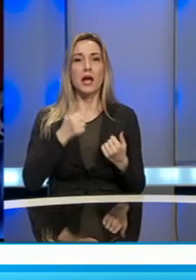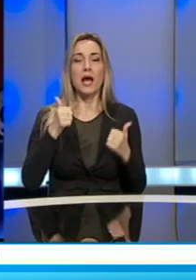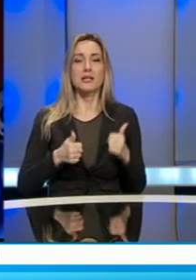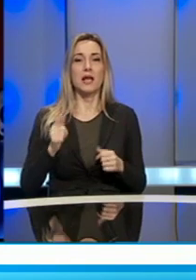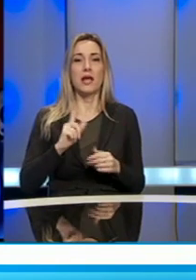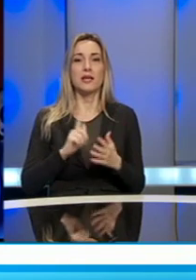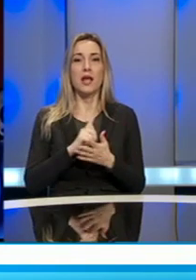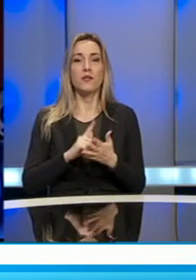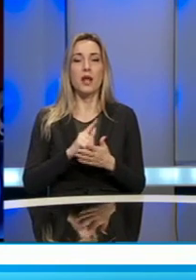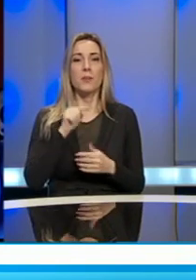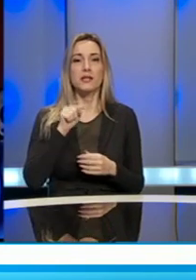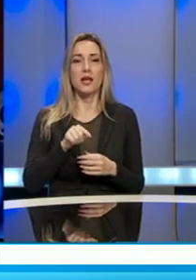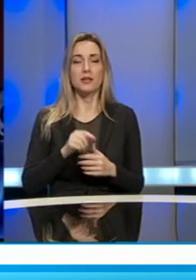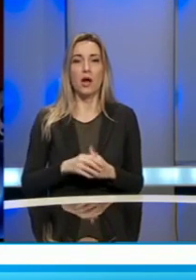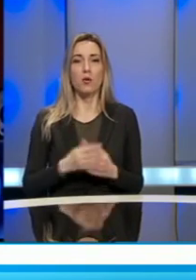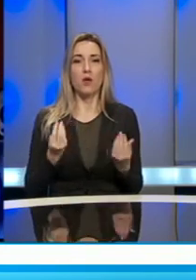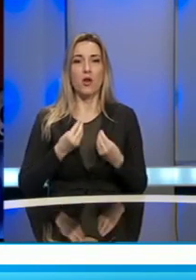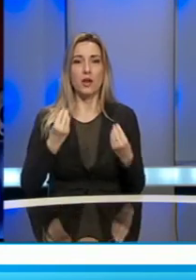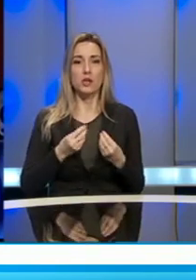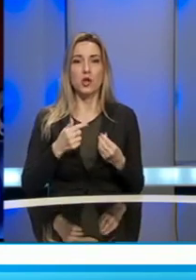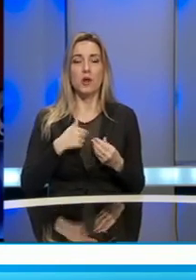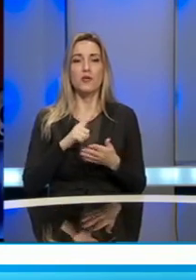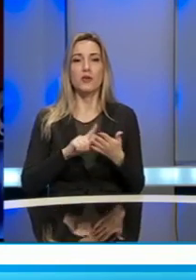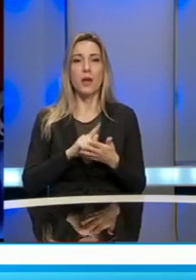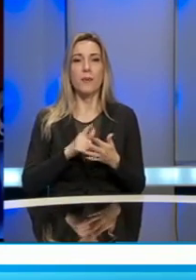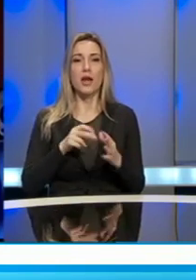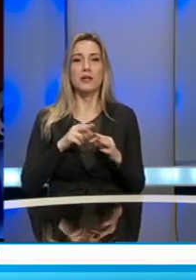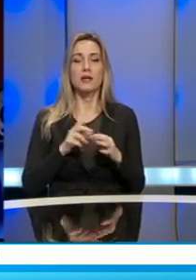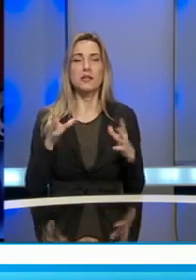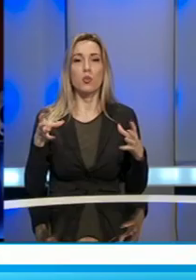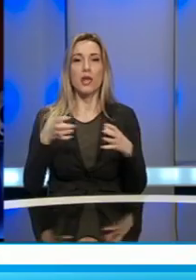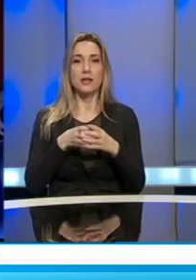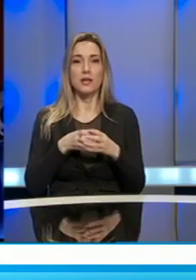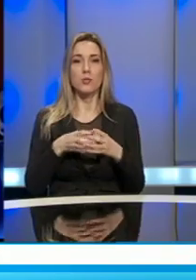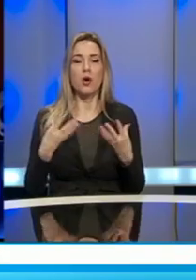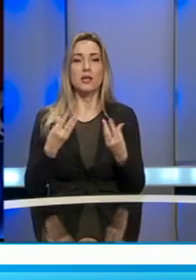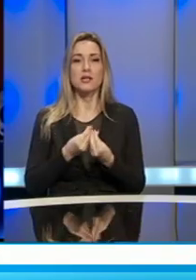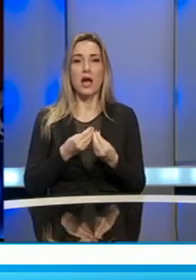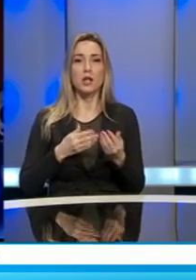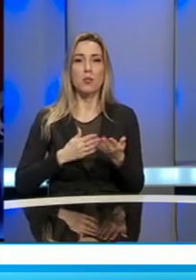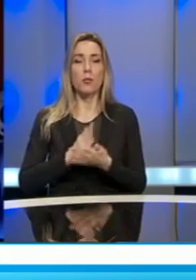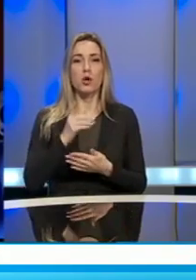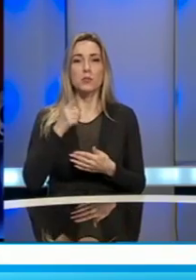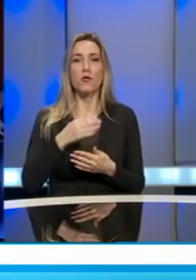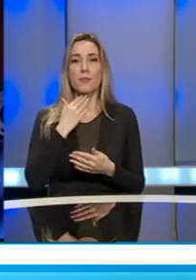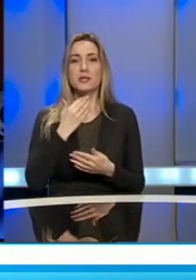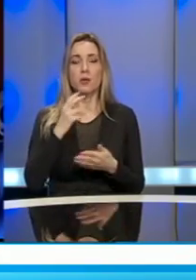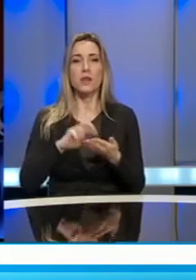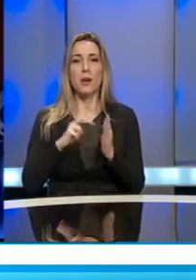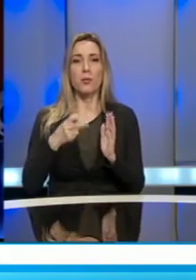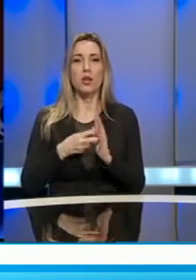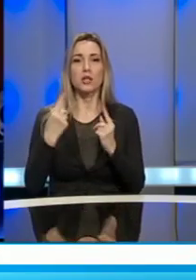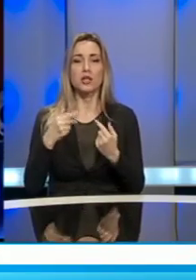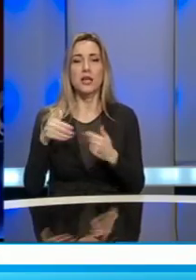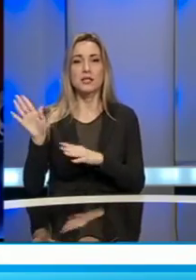vrijeme za tako nešto. Jednostavno, vrijeme je da se ujedinimo, da zajedno prođemo kroz ovo, bez obzira na političke stavove,